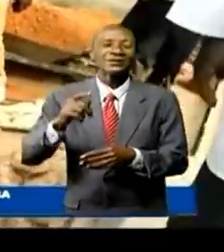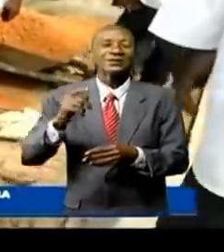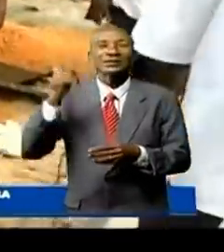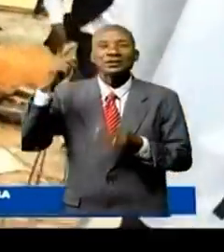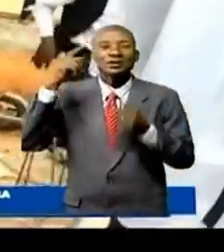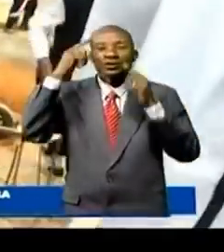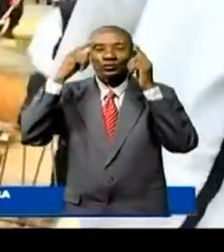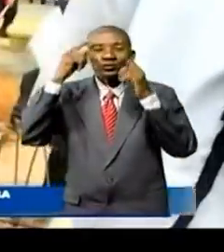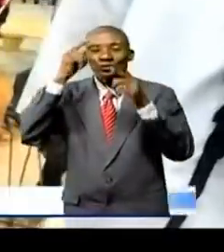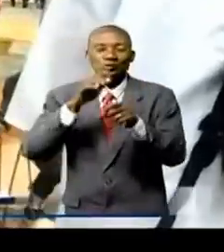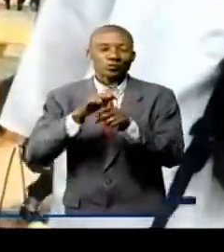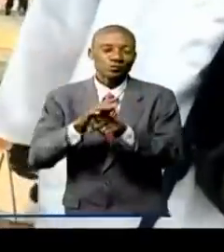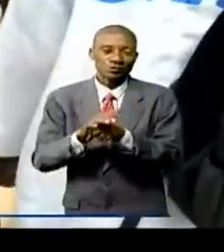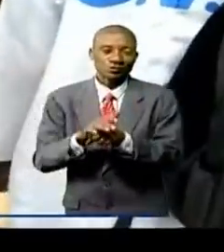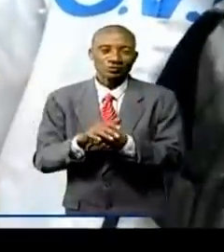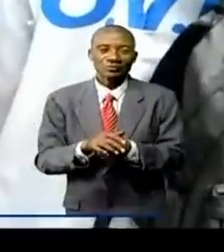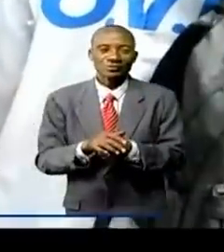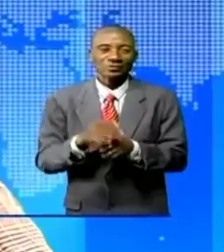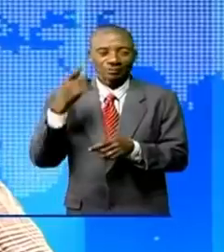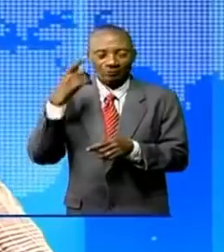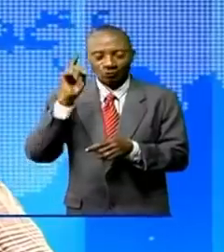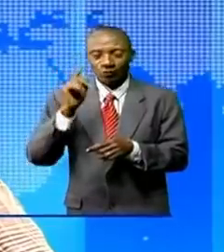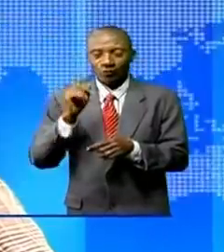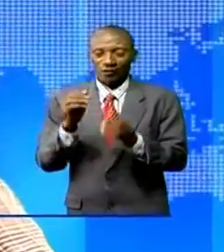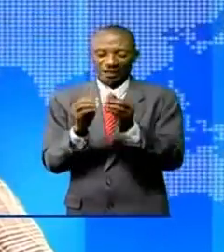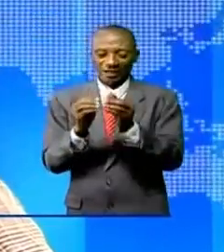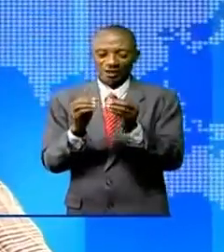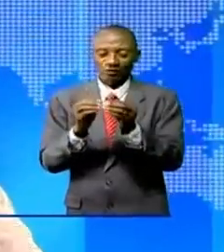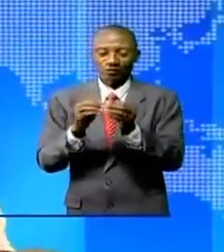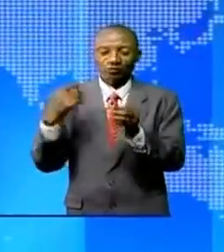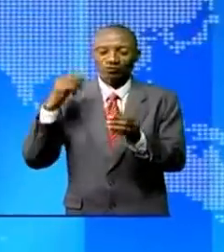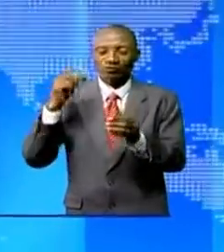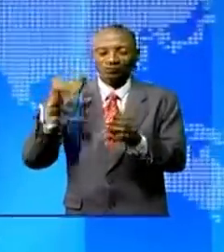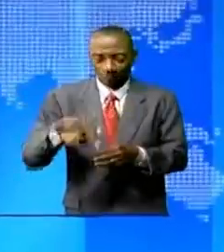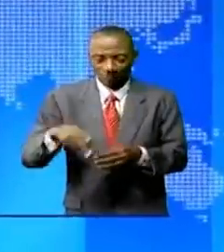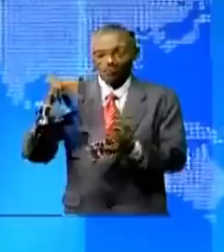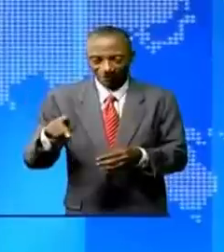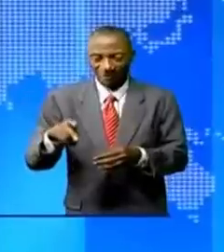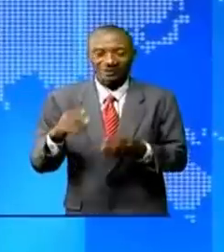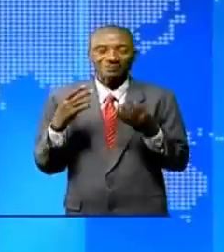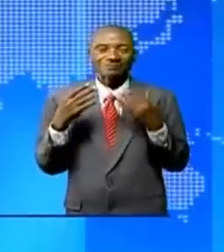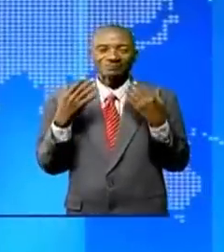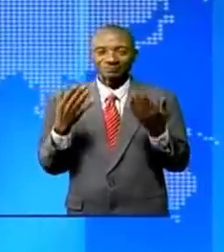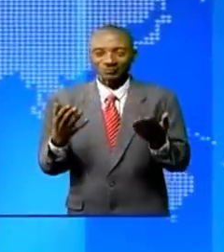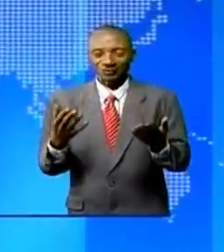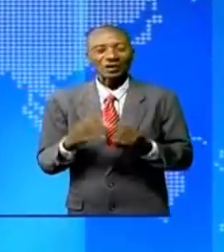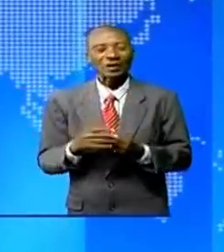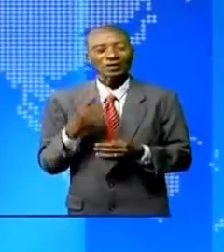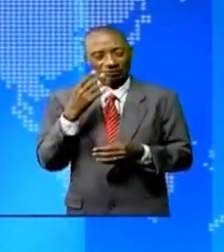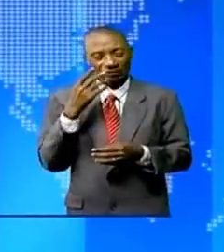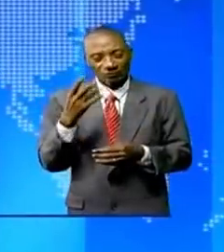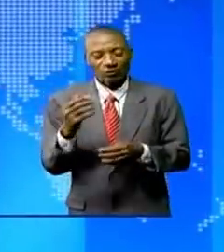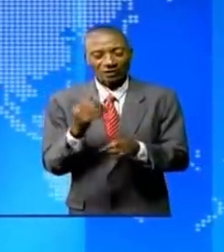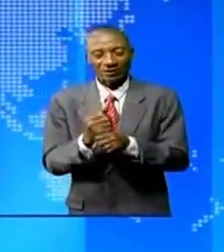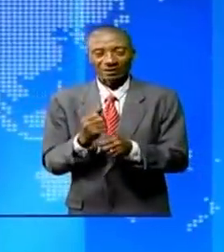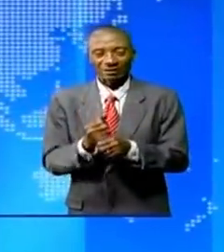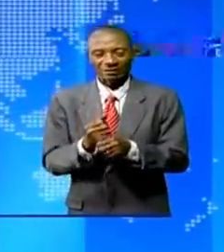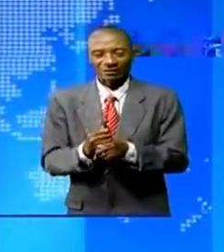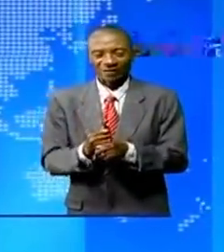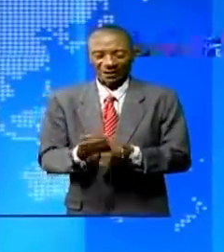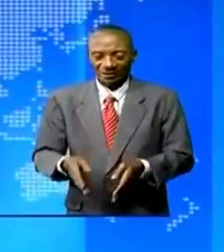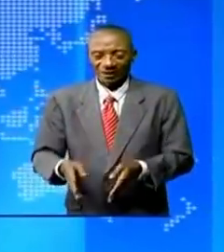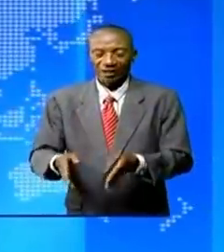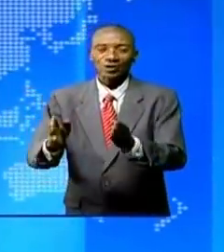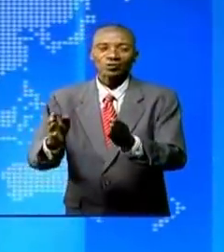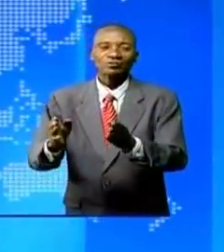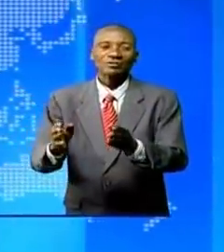de la conférence des gouverneurs de province. Vous avez compris qu'il s'agissait des travaux de réhabilitation par l'office de voirie et drainage de